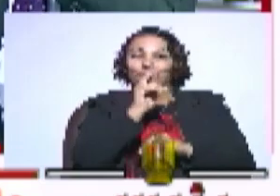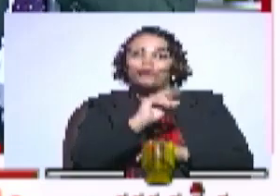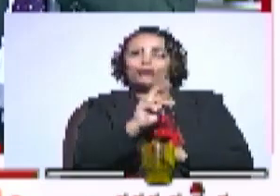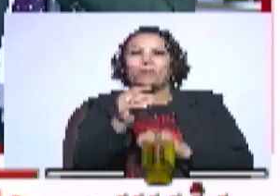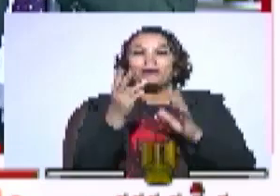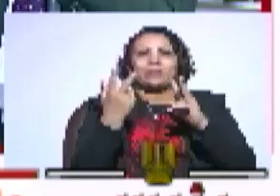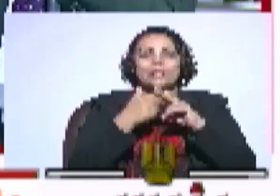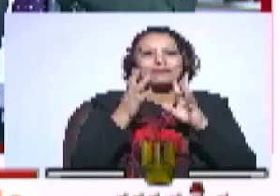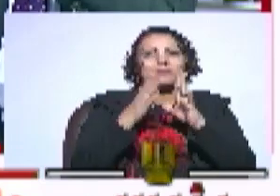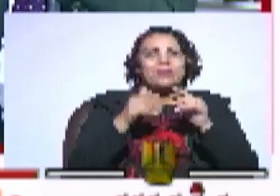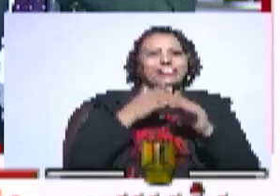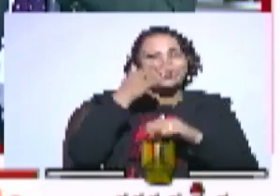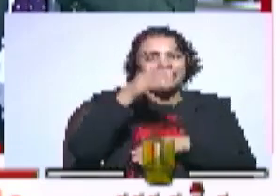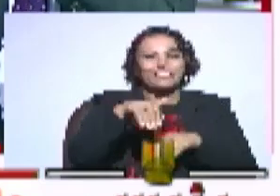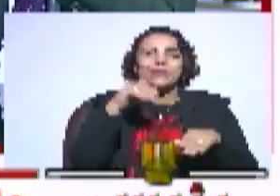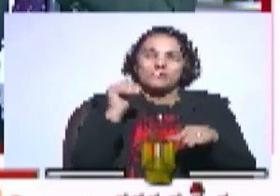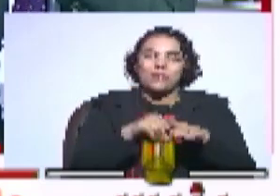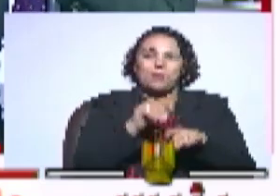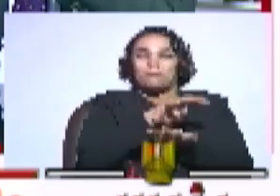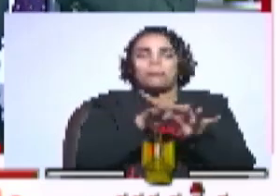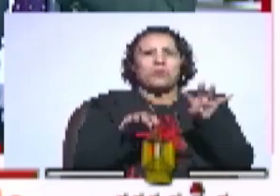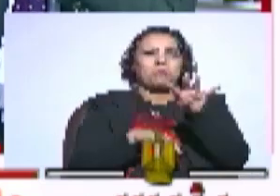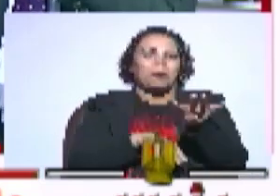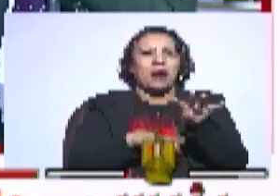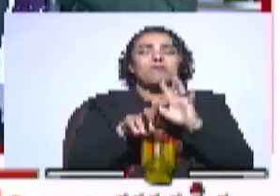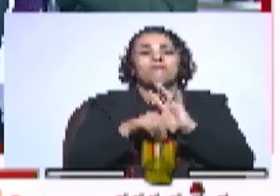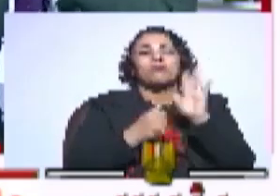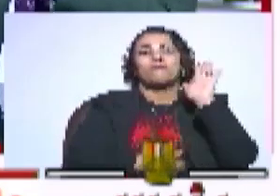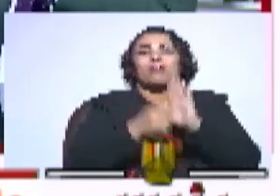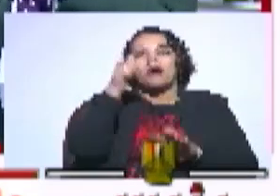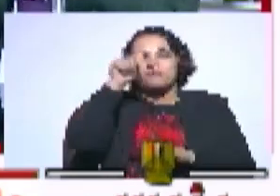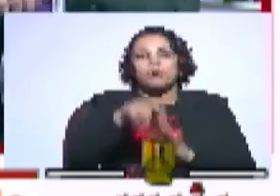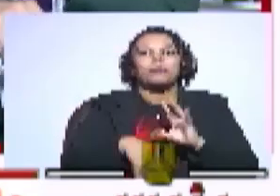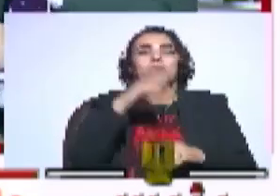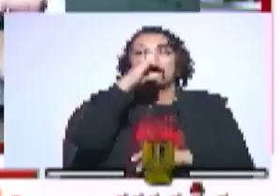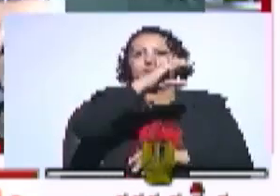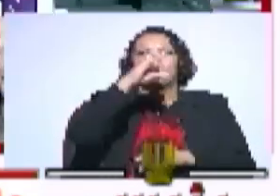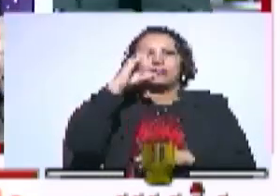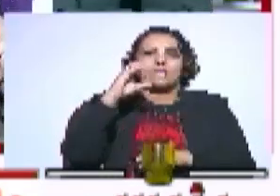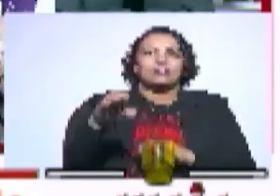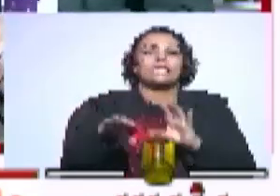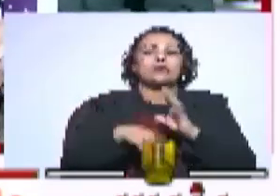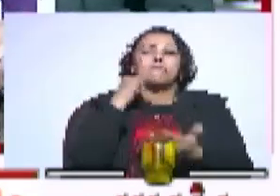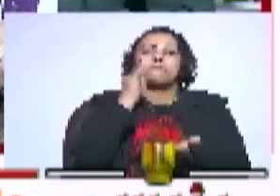المصريين اللي نزلوا وإدوا أصواتهم للمرشحين الأربعة، بما فاز فيهم السيد الرئيس عبد الفتاح السيسي بولاية جديدة.